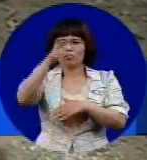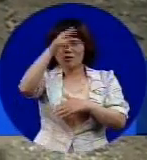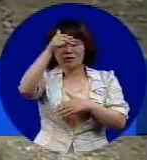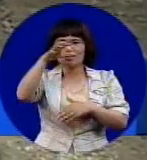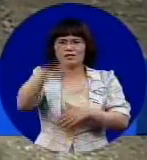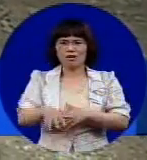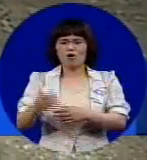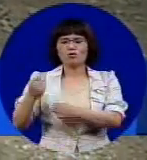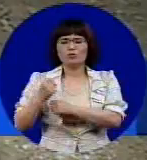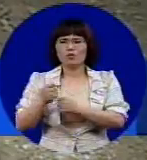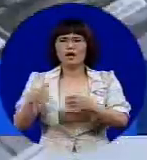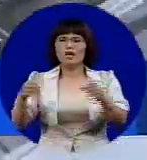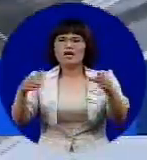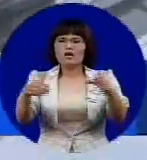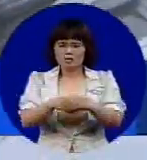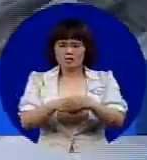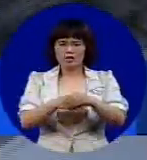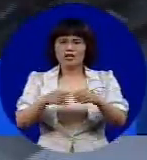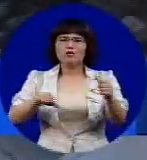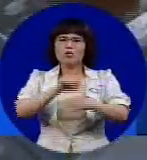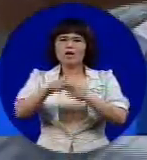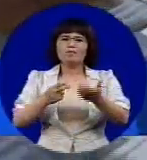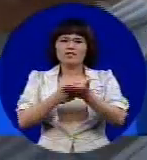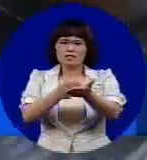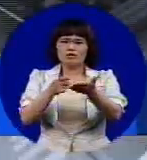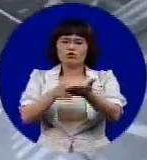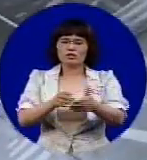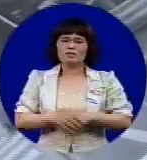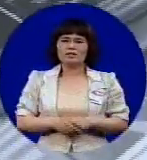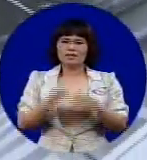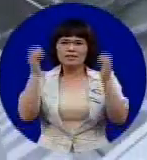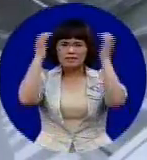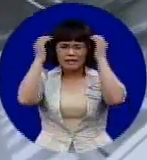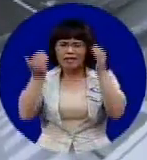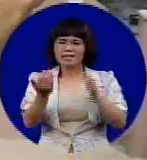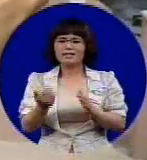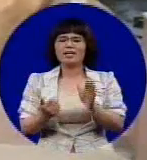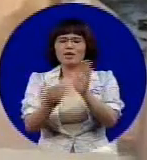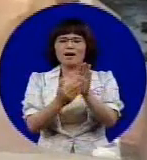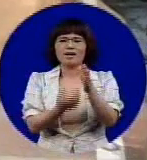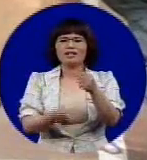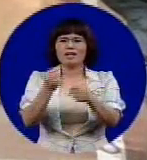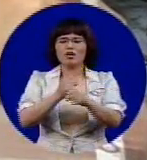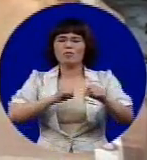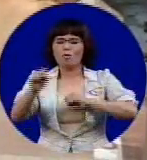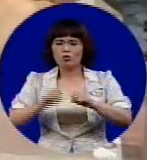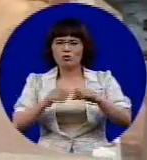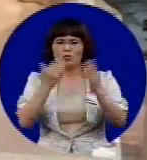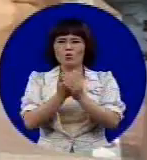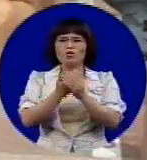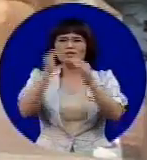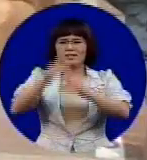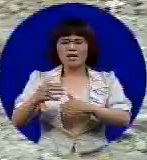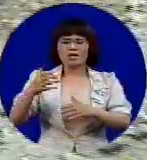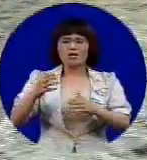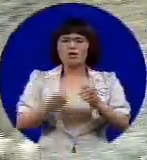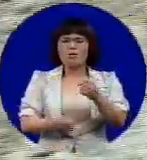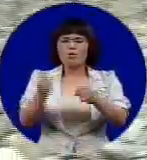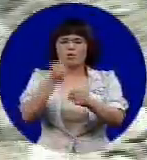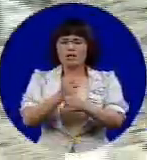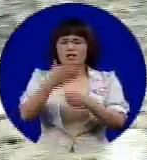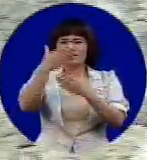소방서, 군부대 등과 협력해 종합대책을 추진합니다. 재난 예방, 대응, 복구 등 모든 사항을